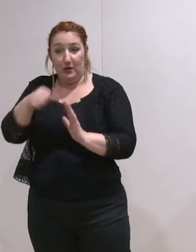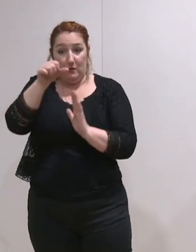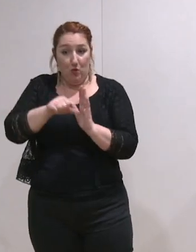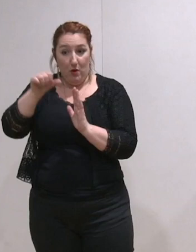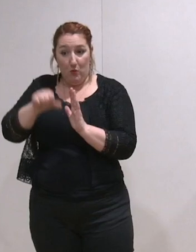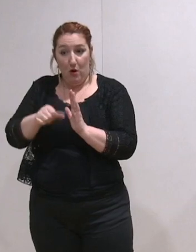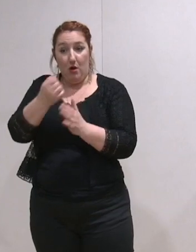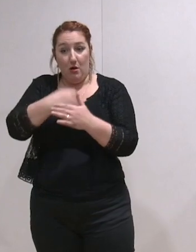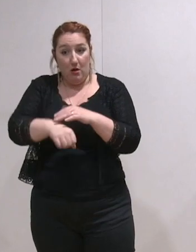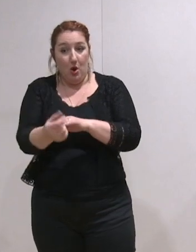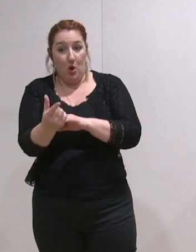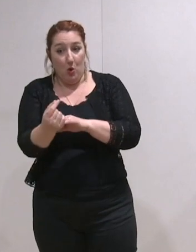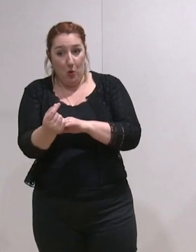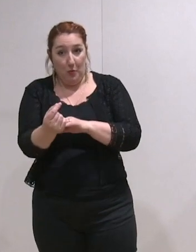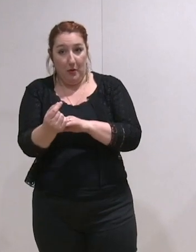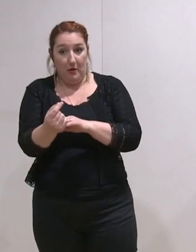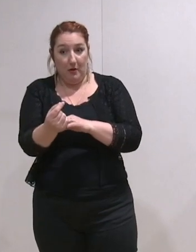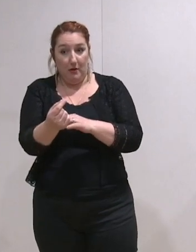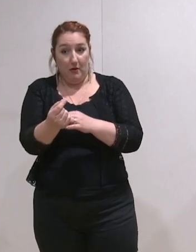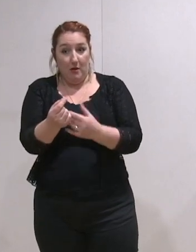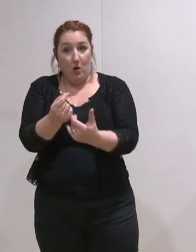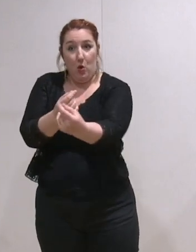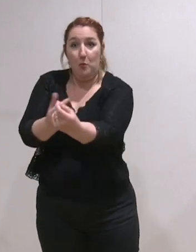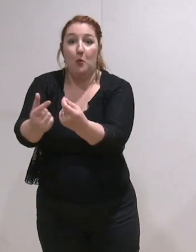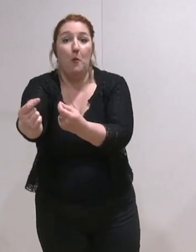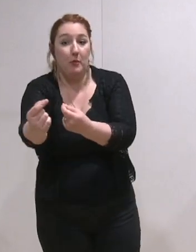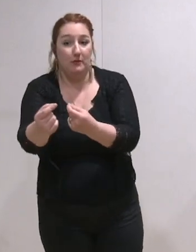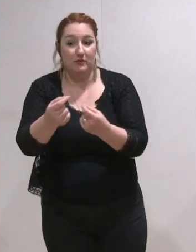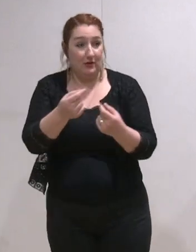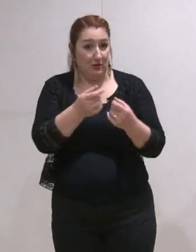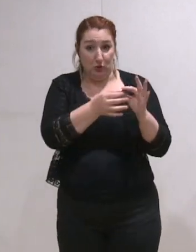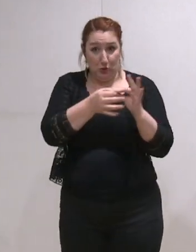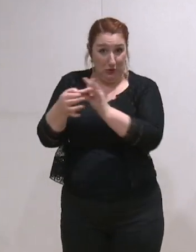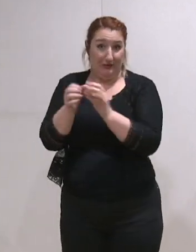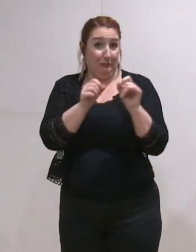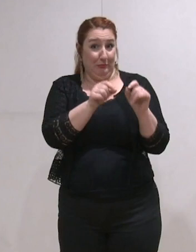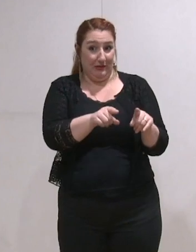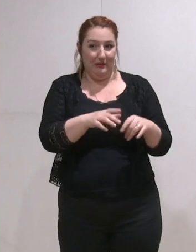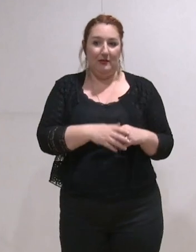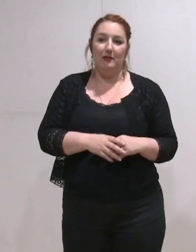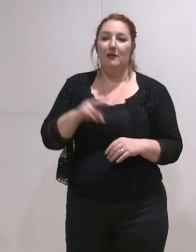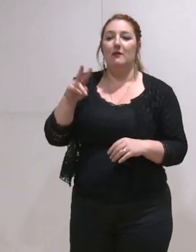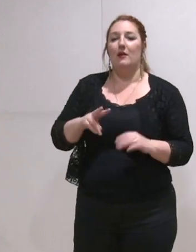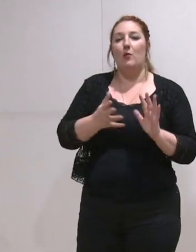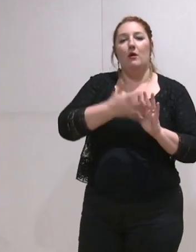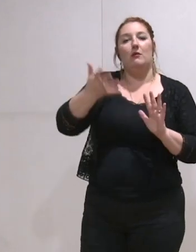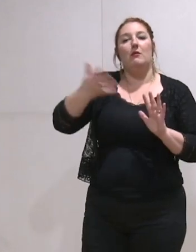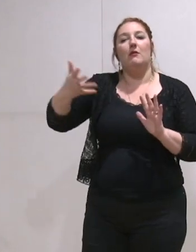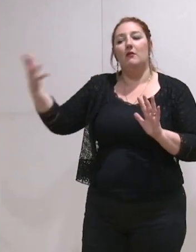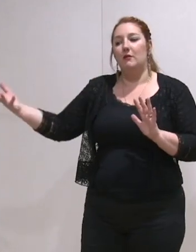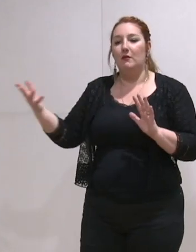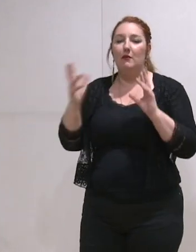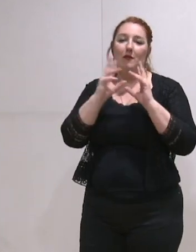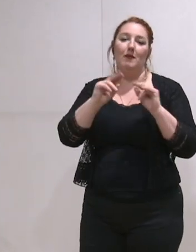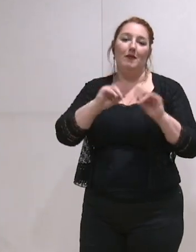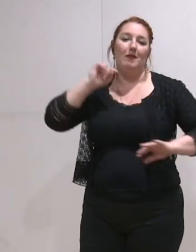nouveau couple donc ça on obtient cette suite donc je vous ferai grâce de la démonstration de ceci